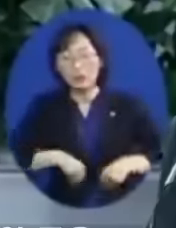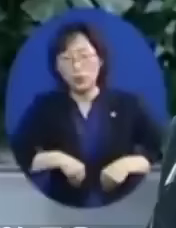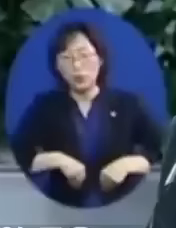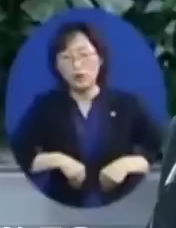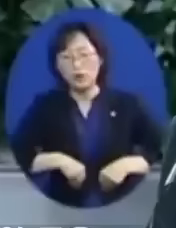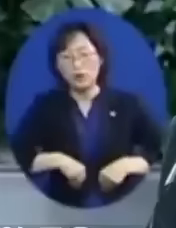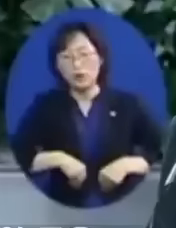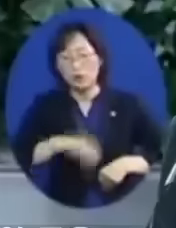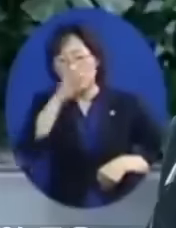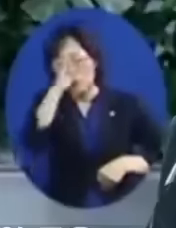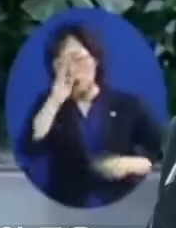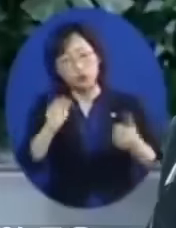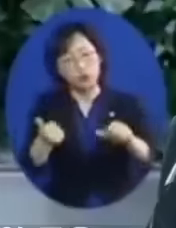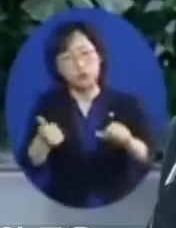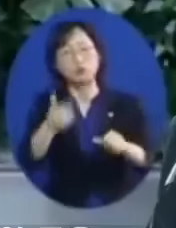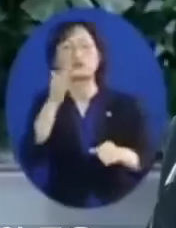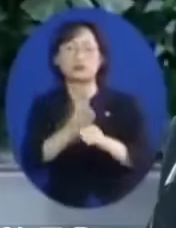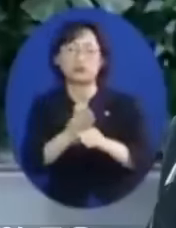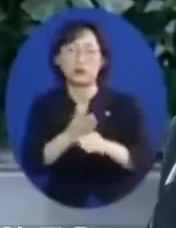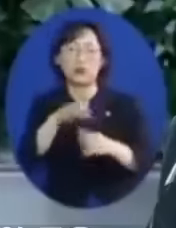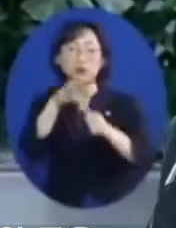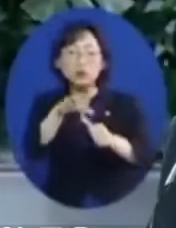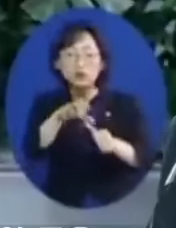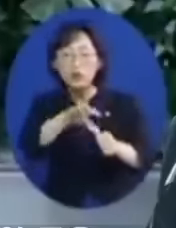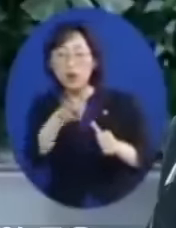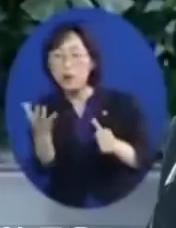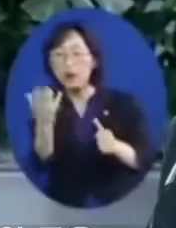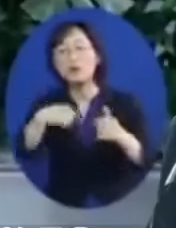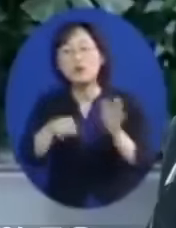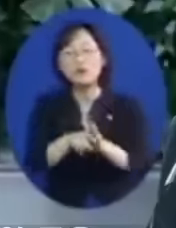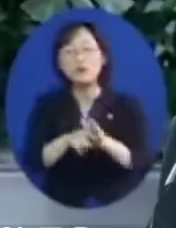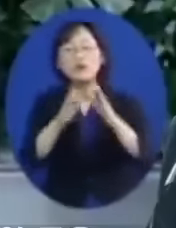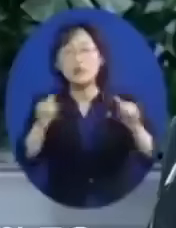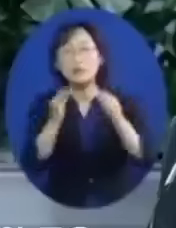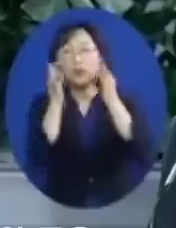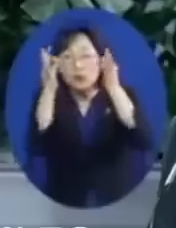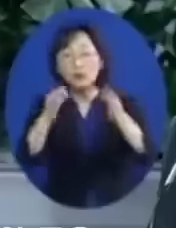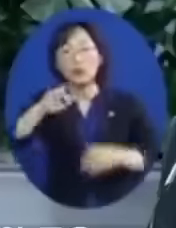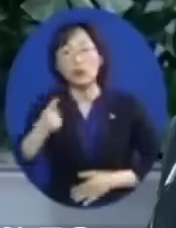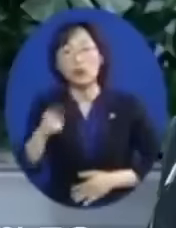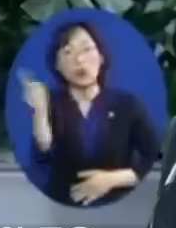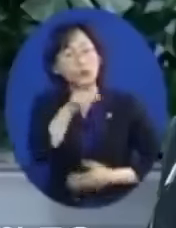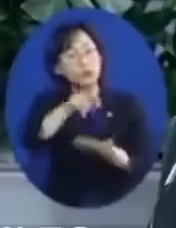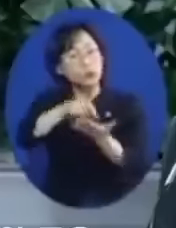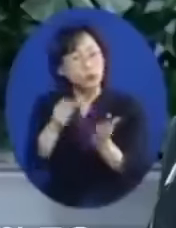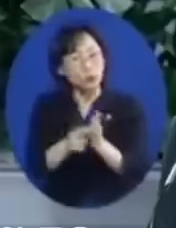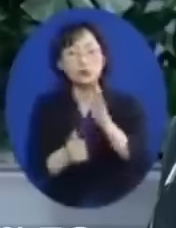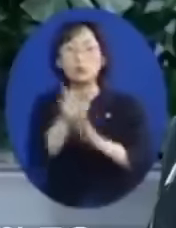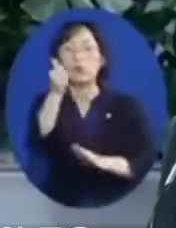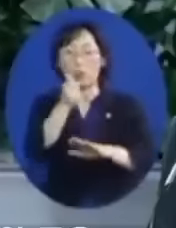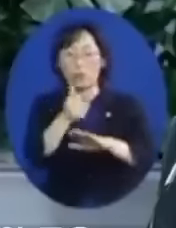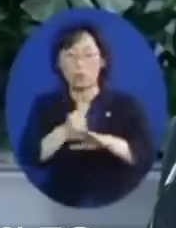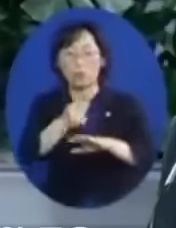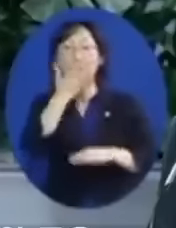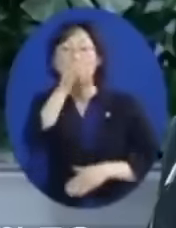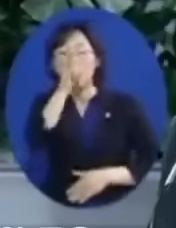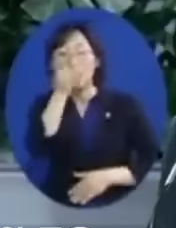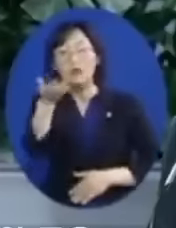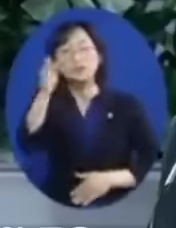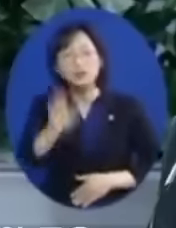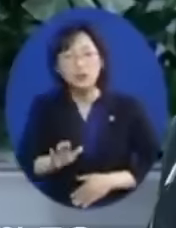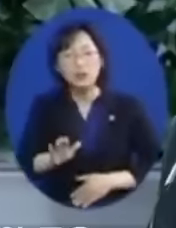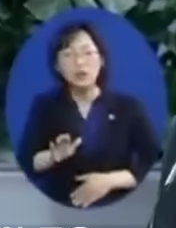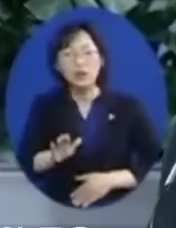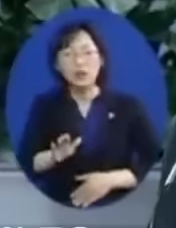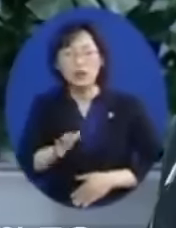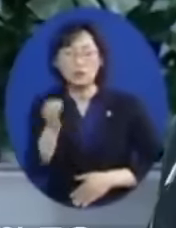것입니다. 이 저주에서 해방시키려고 사람들은 노력을 해도 어느 정도 성공하는지 몰라도 문명국을 내놓고 난